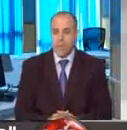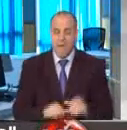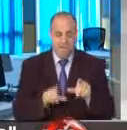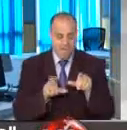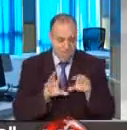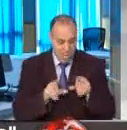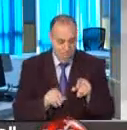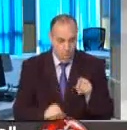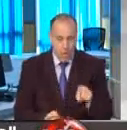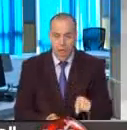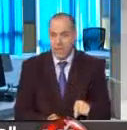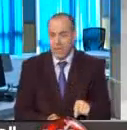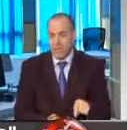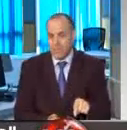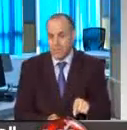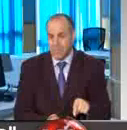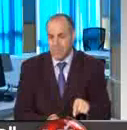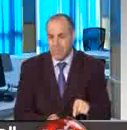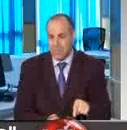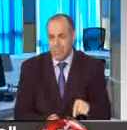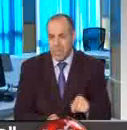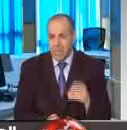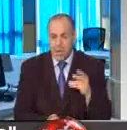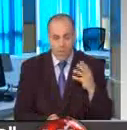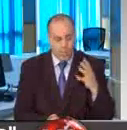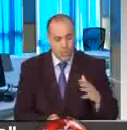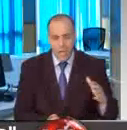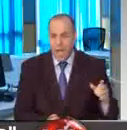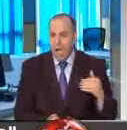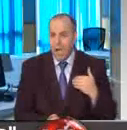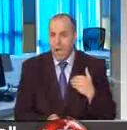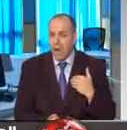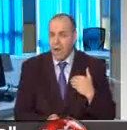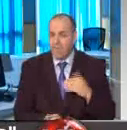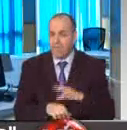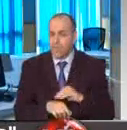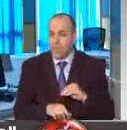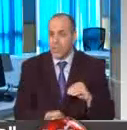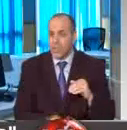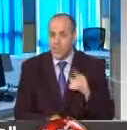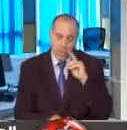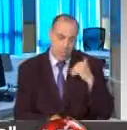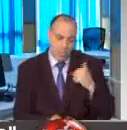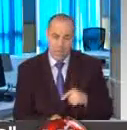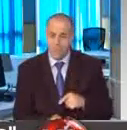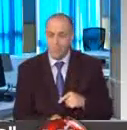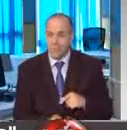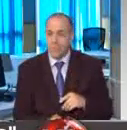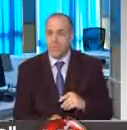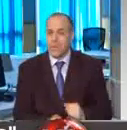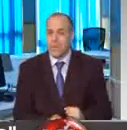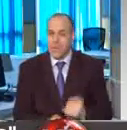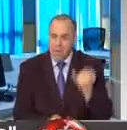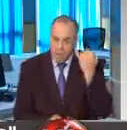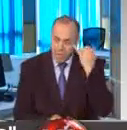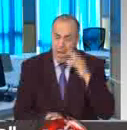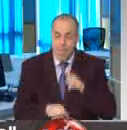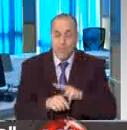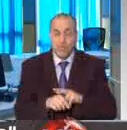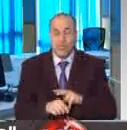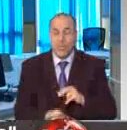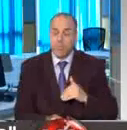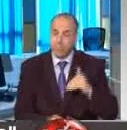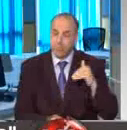عائلتي بالسويد، مرتي وابني بالسويد وأنا وبنتين هون. هذا واقترحت المفوضية